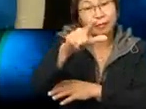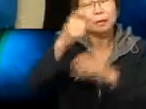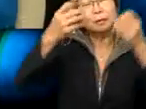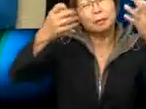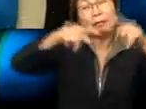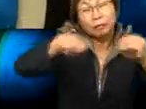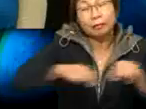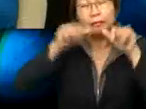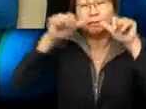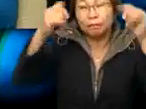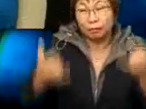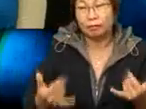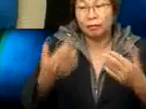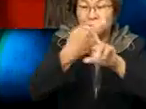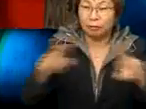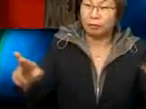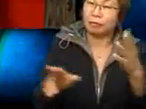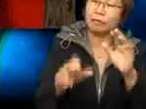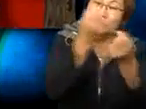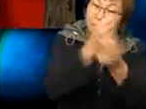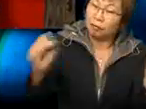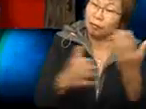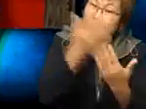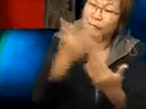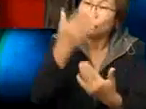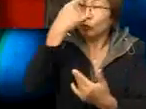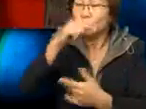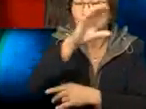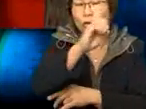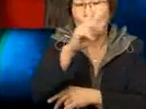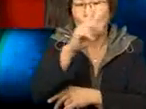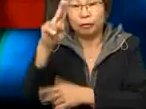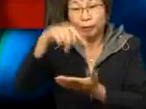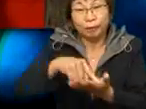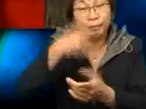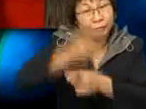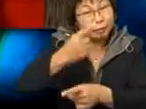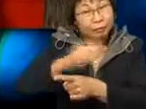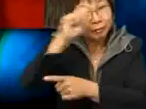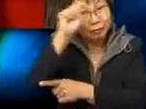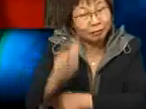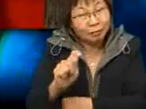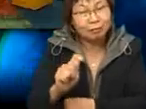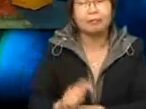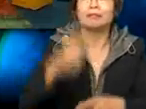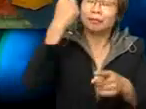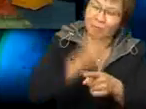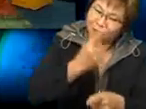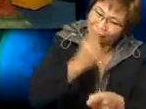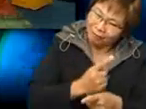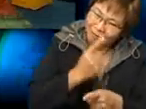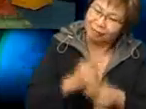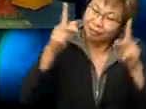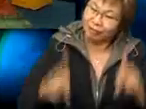dilihat, banyak tempat awam kini telah disediakan kemudahan untuk golongan yang kurang upaya ini. Betul tak, Kak Ati?